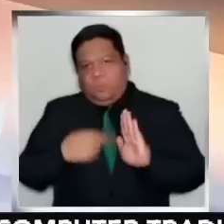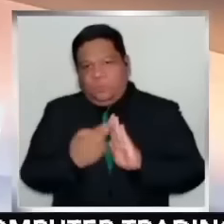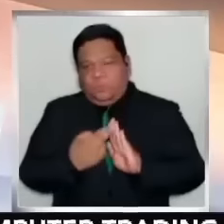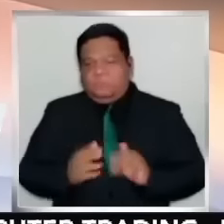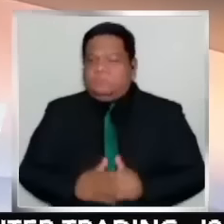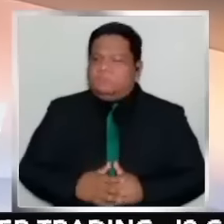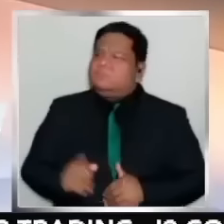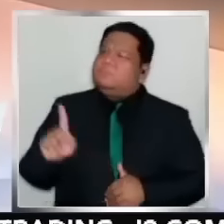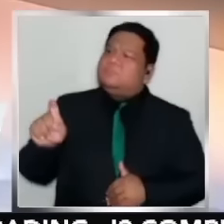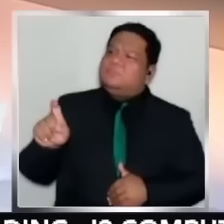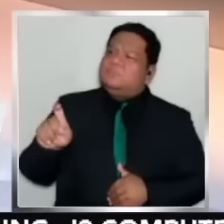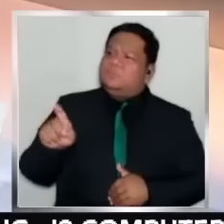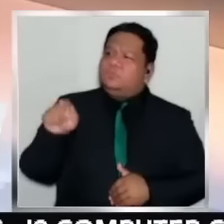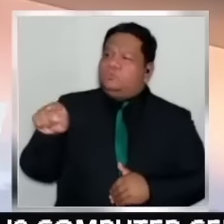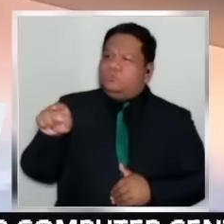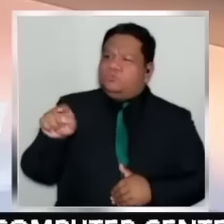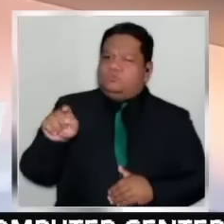JJ?